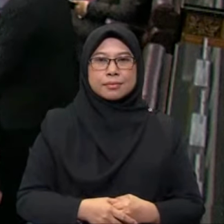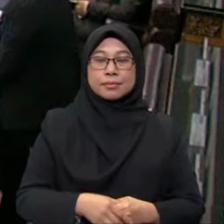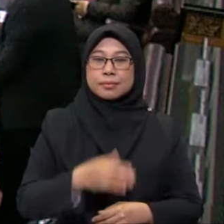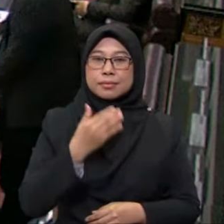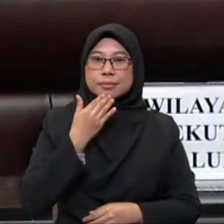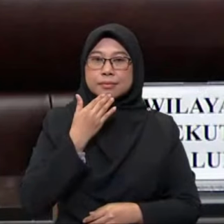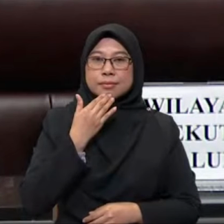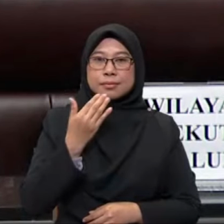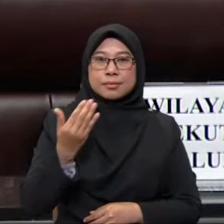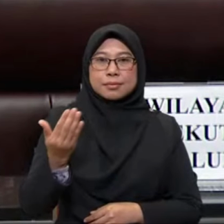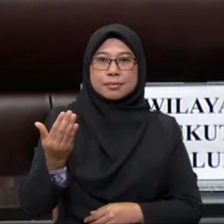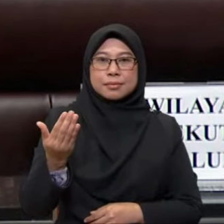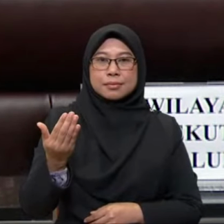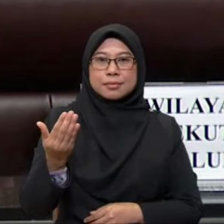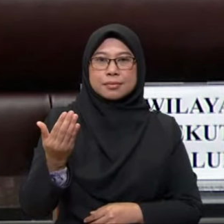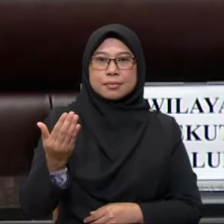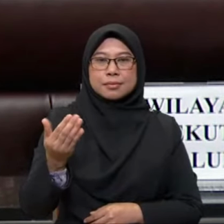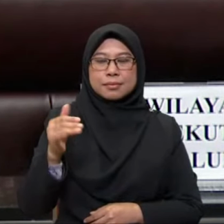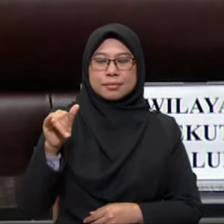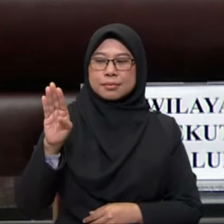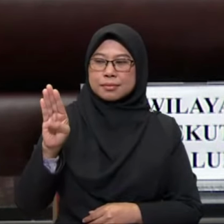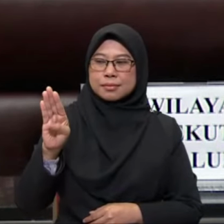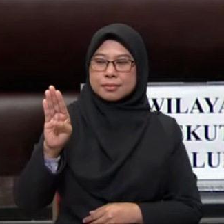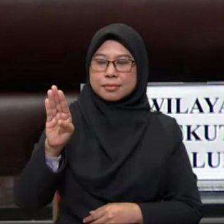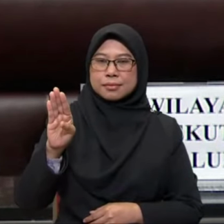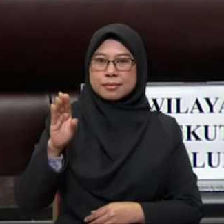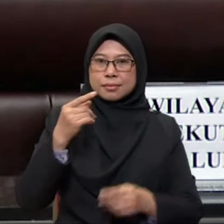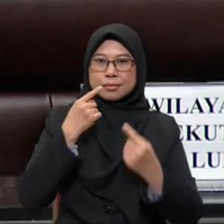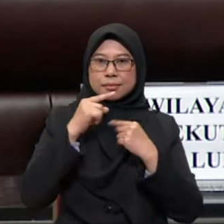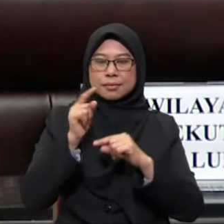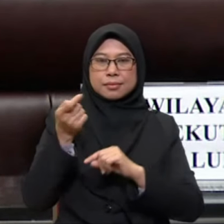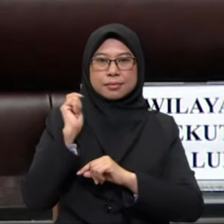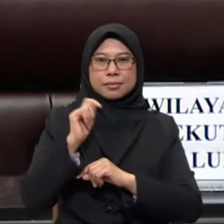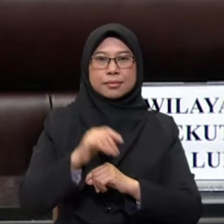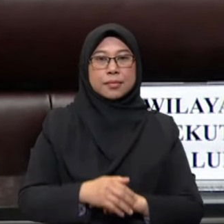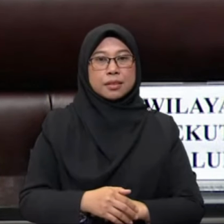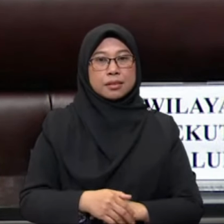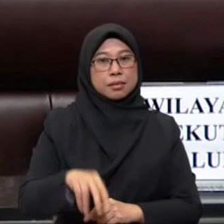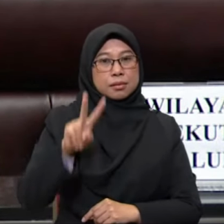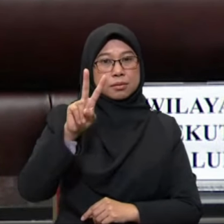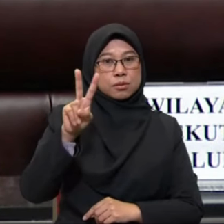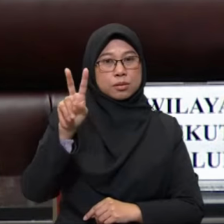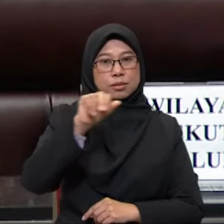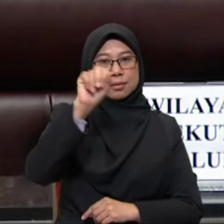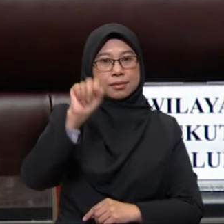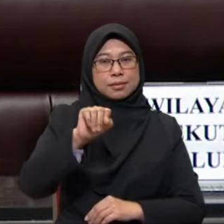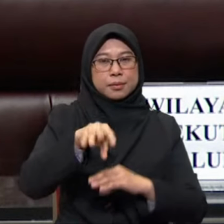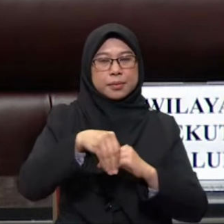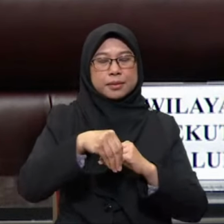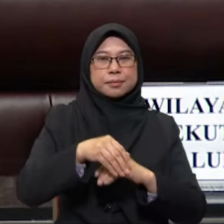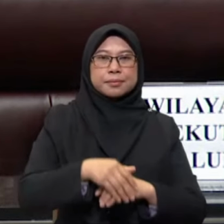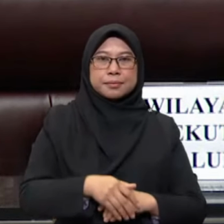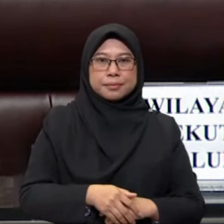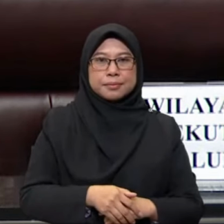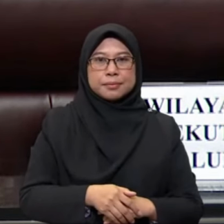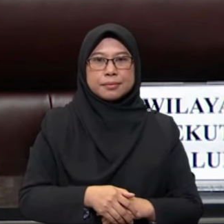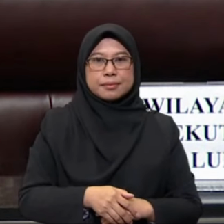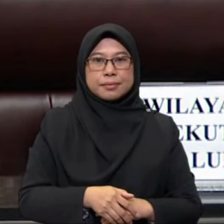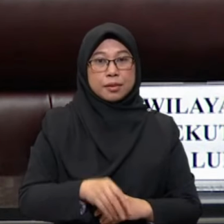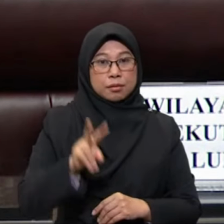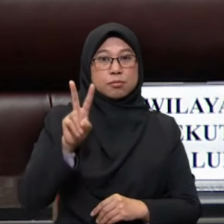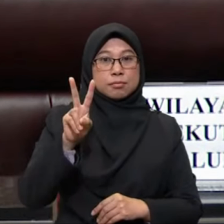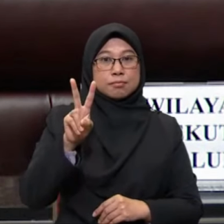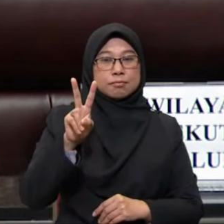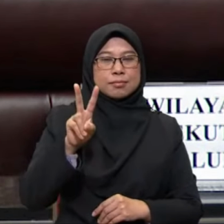Terima kasih Yang Berhormat atas jawapan tadi. Saya ada dua soalan tambahan. Dua